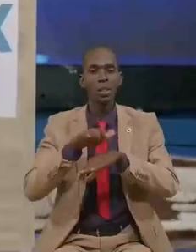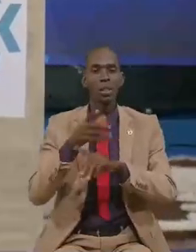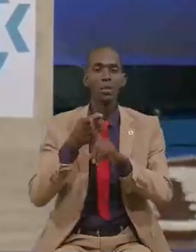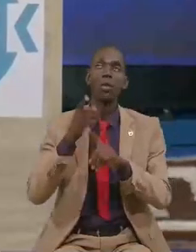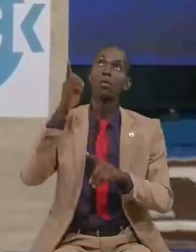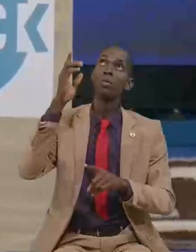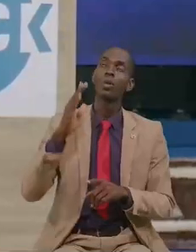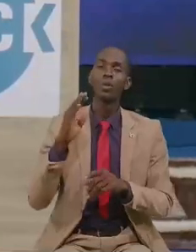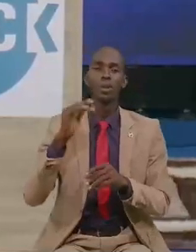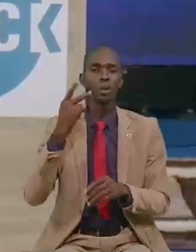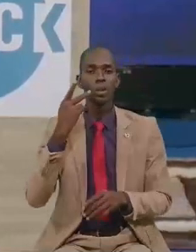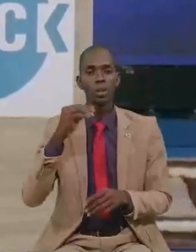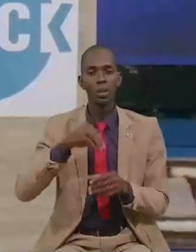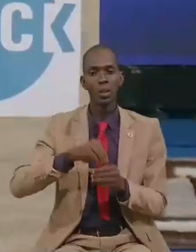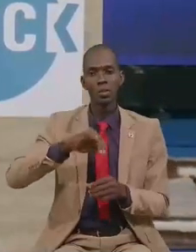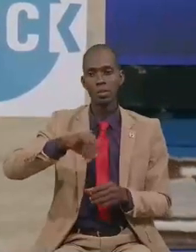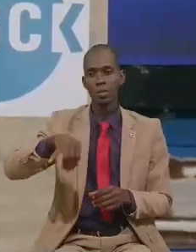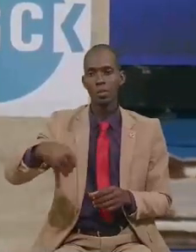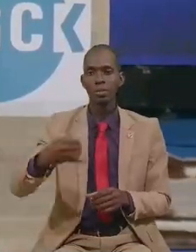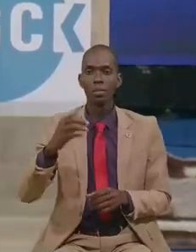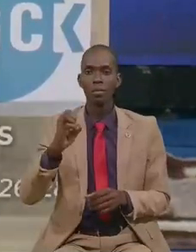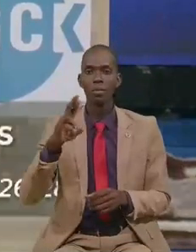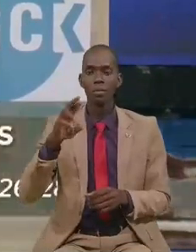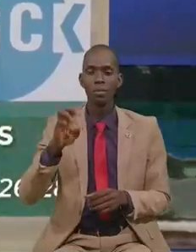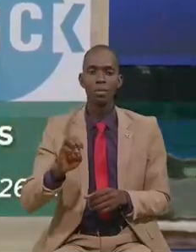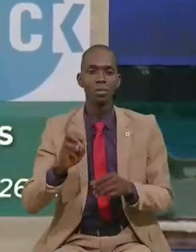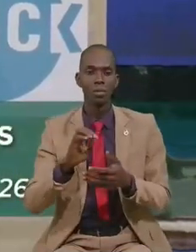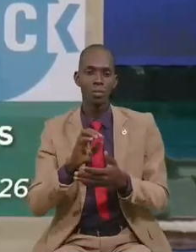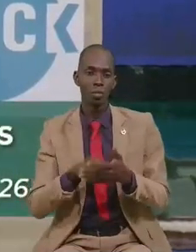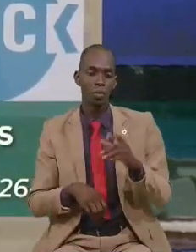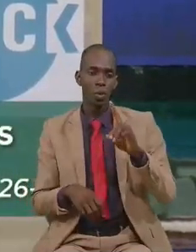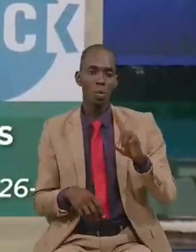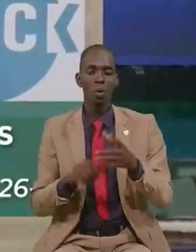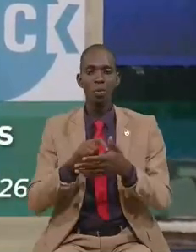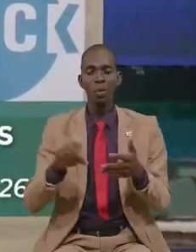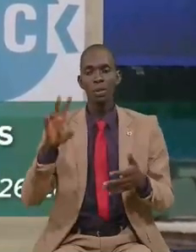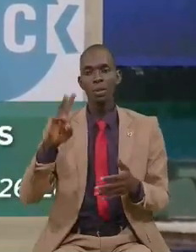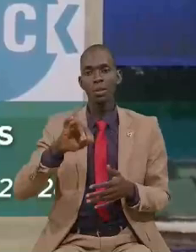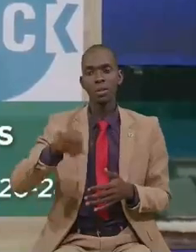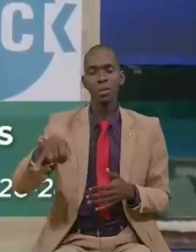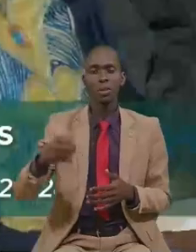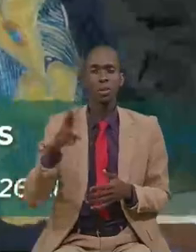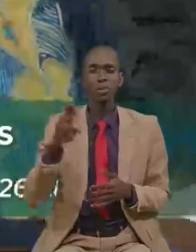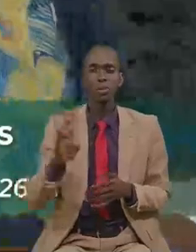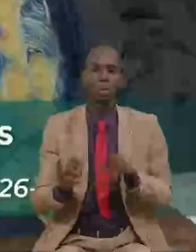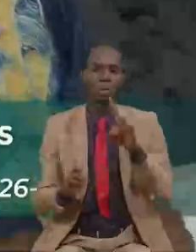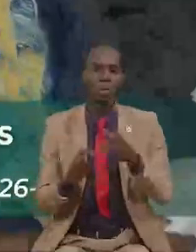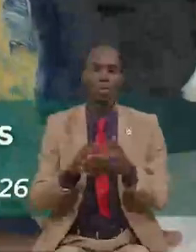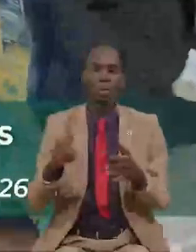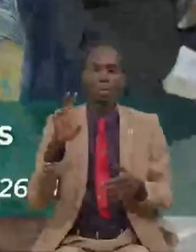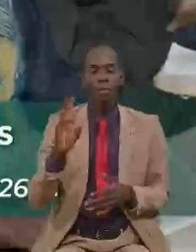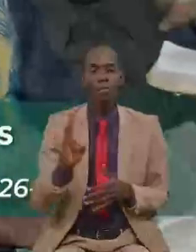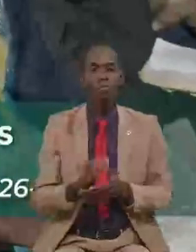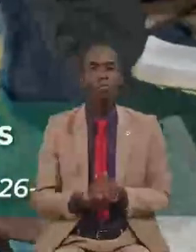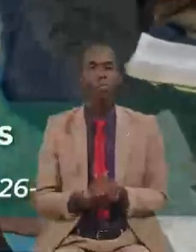Jérémie, chapitre 1, verset 7. Jérémie, chapitre 1, verset 7.